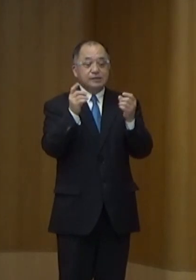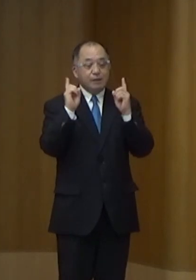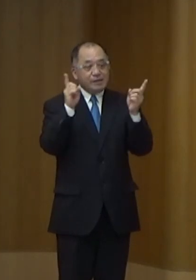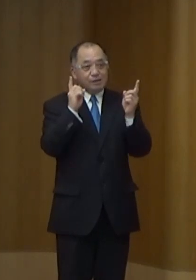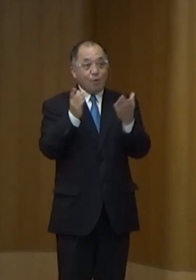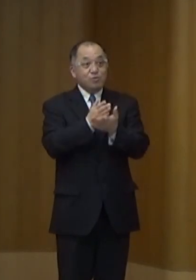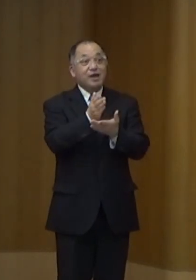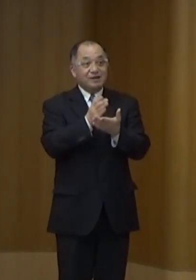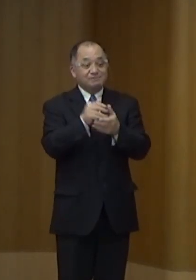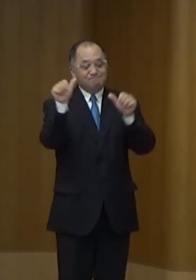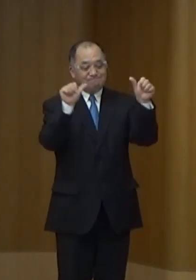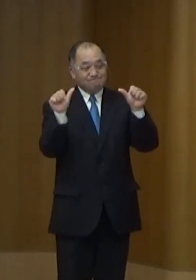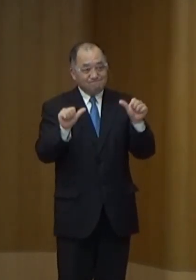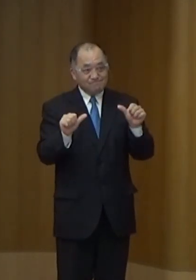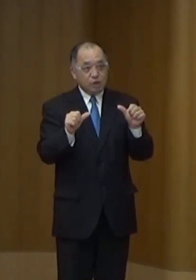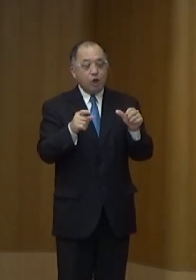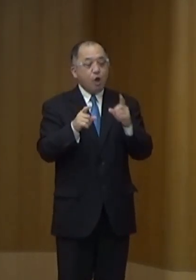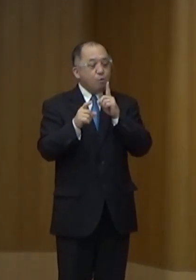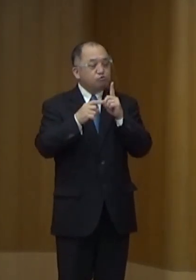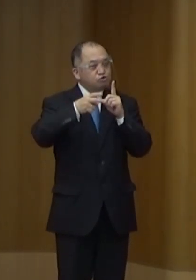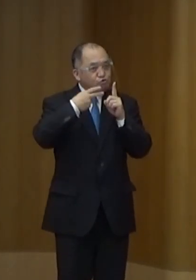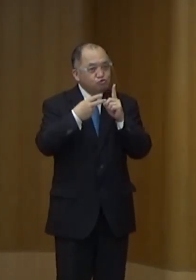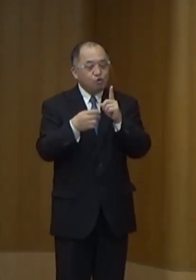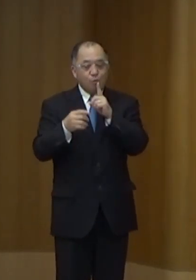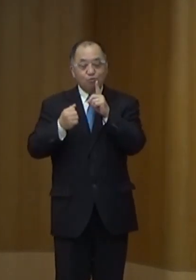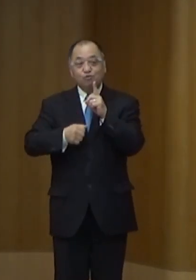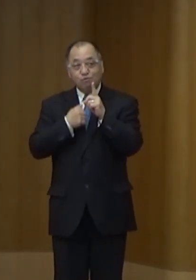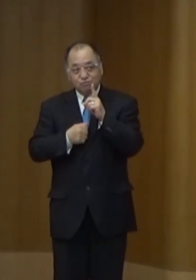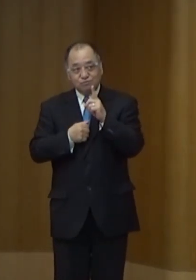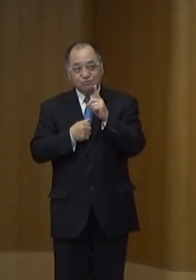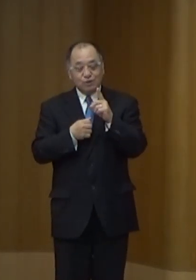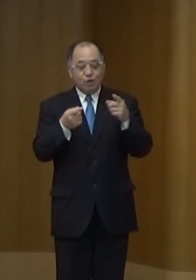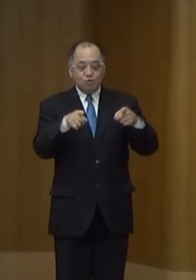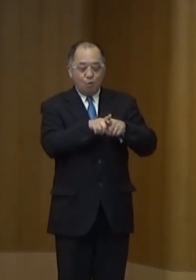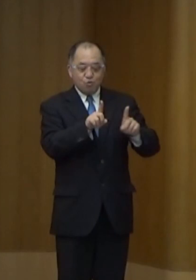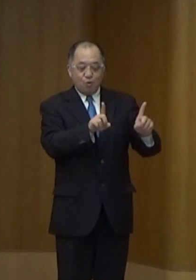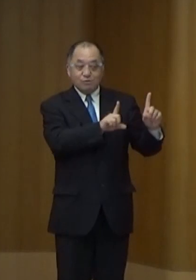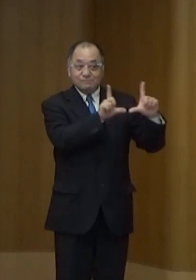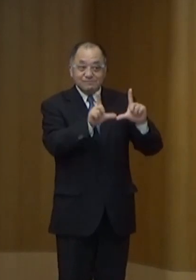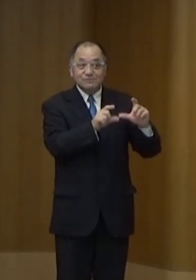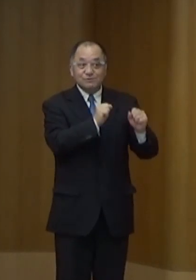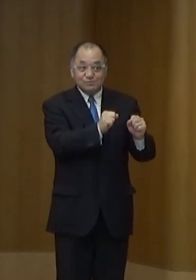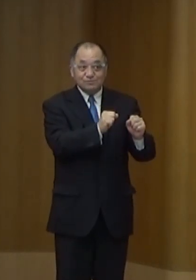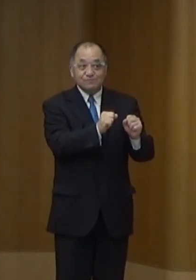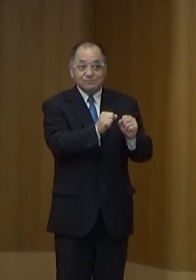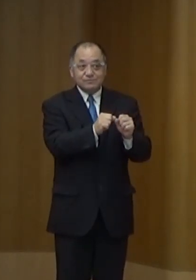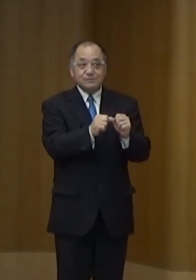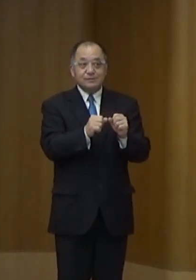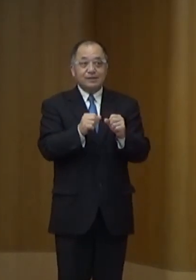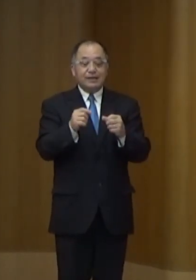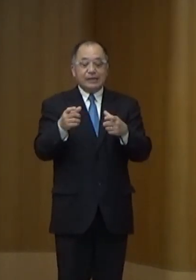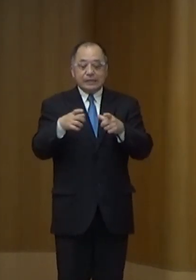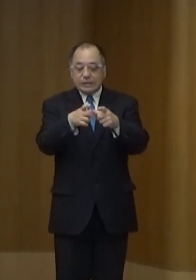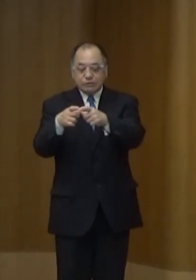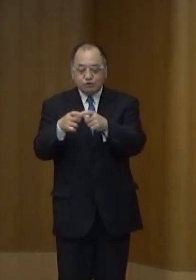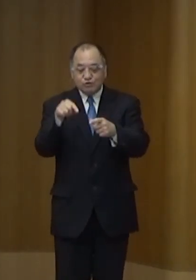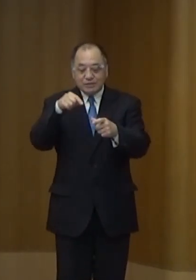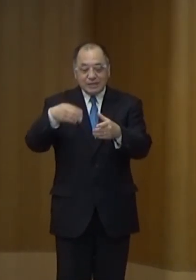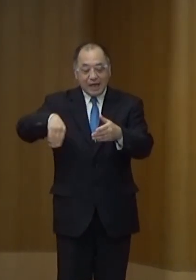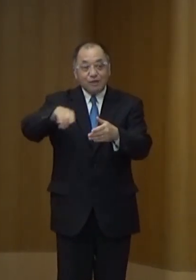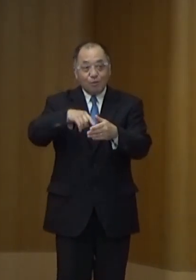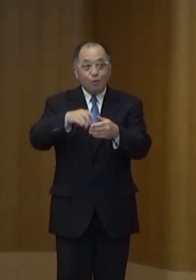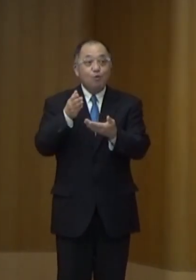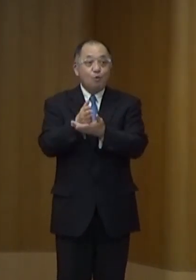図るために、黙食黙浴、そして同居人同士域内旅行ということで 呼びかけ